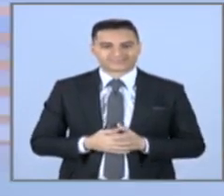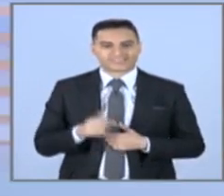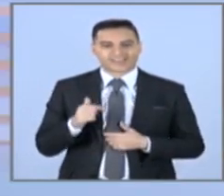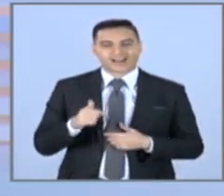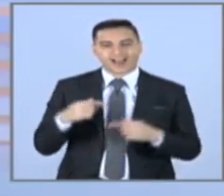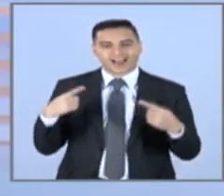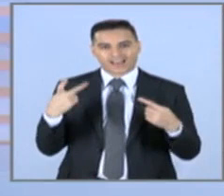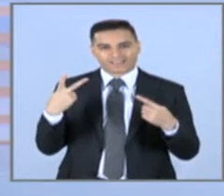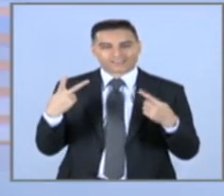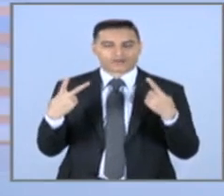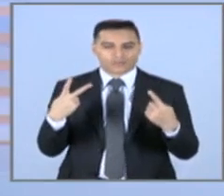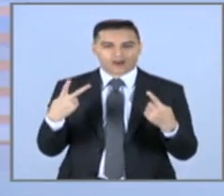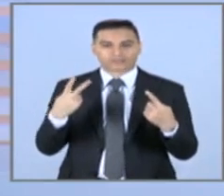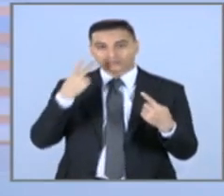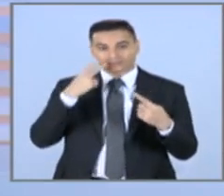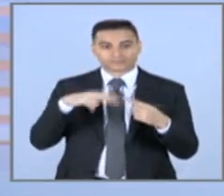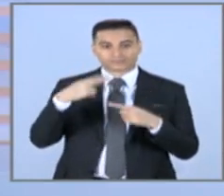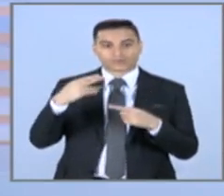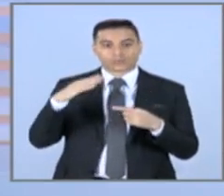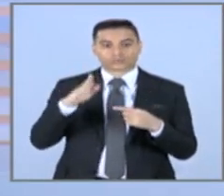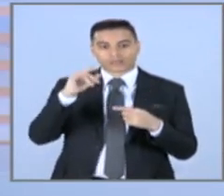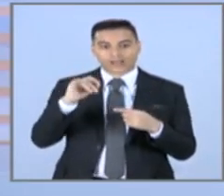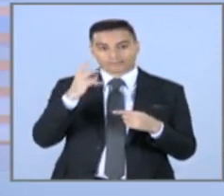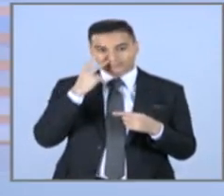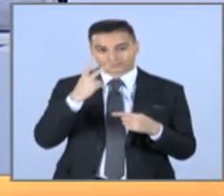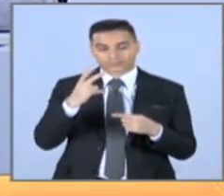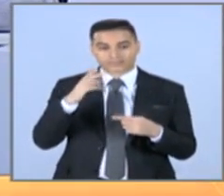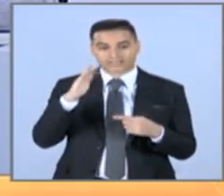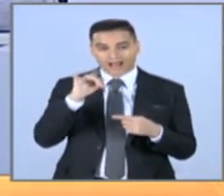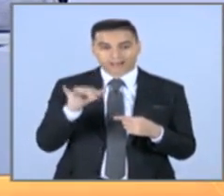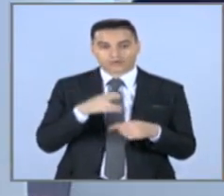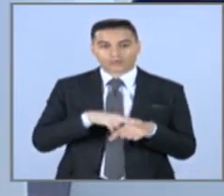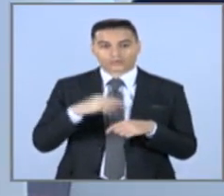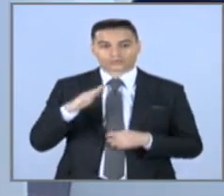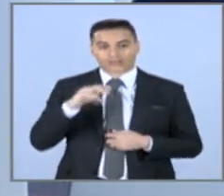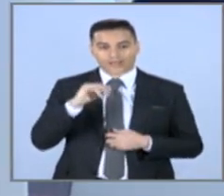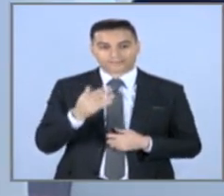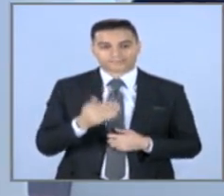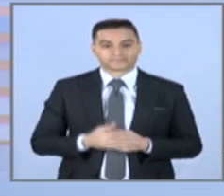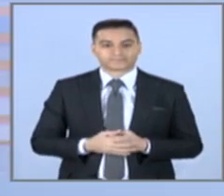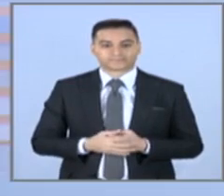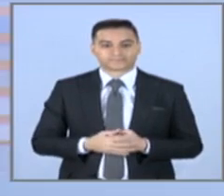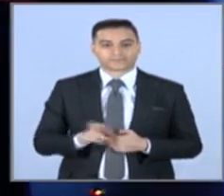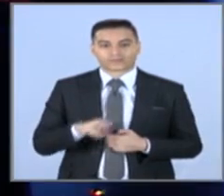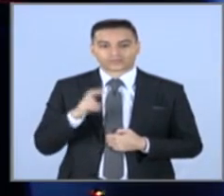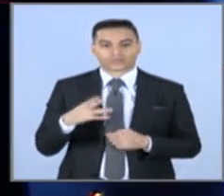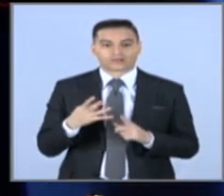هدفين مقابل هدف. حسام وسلمى، سلمى وحسام. السؤال